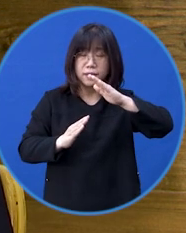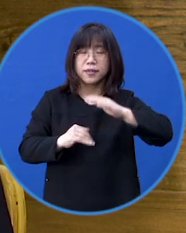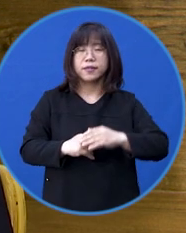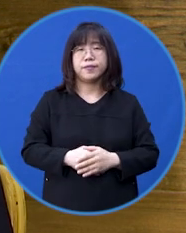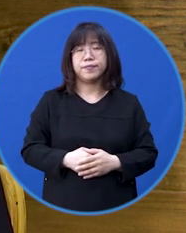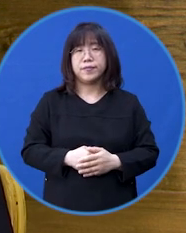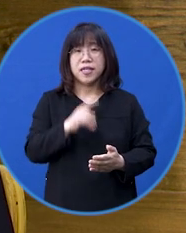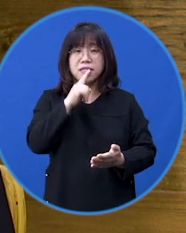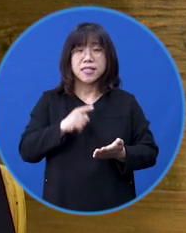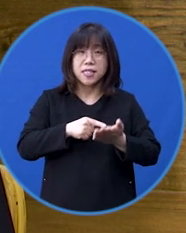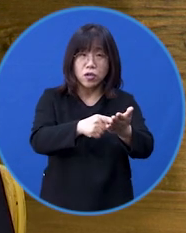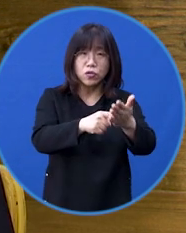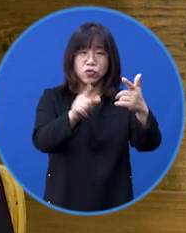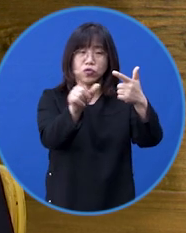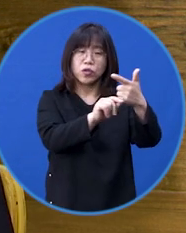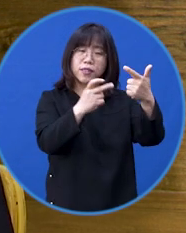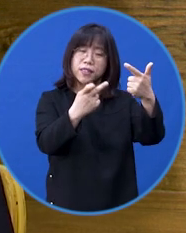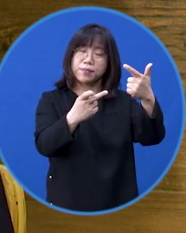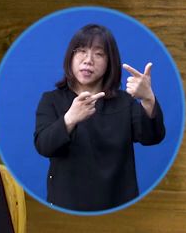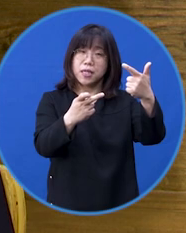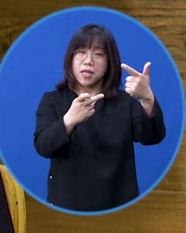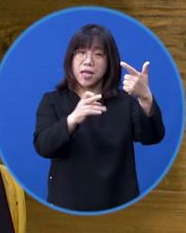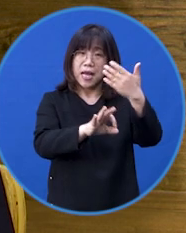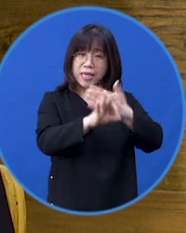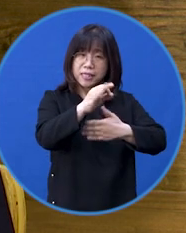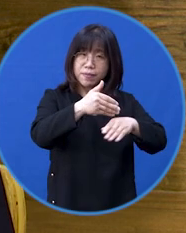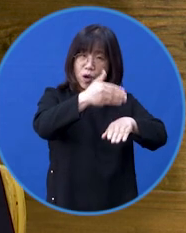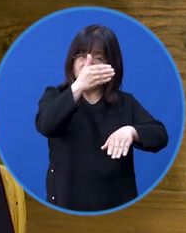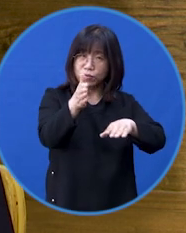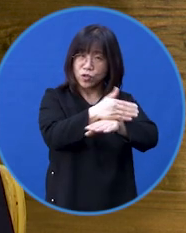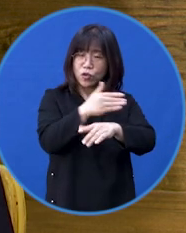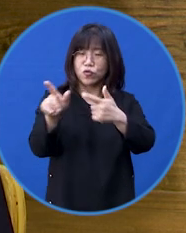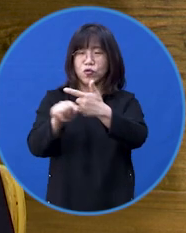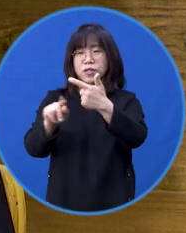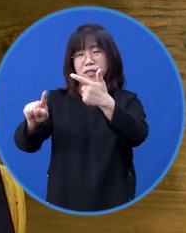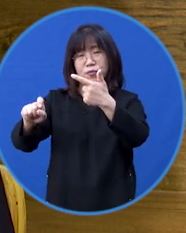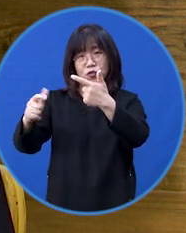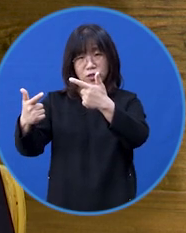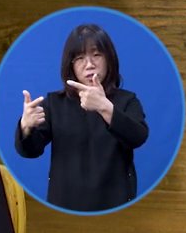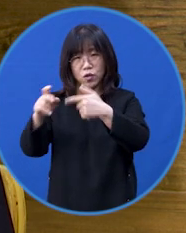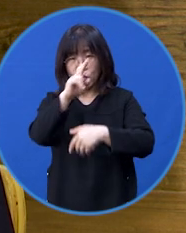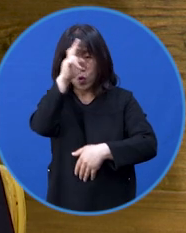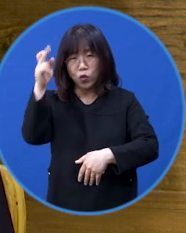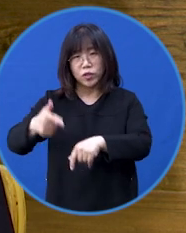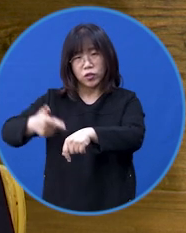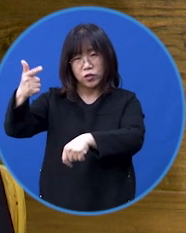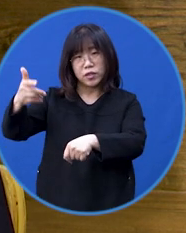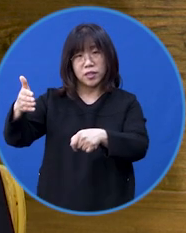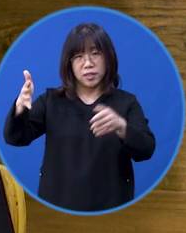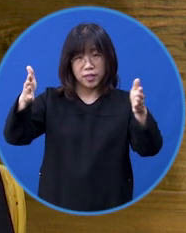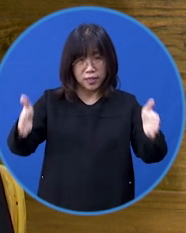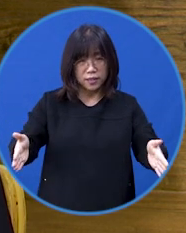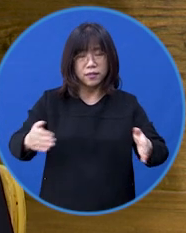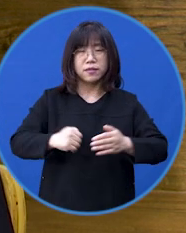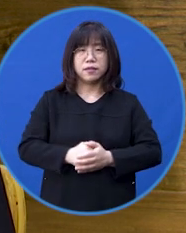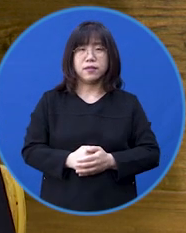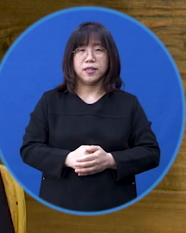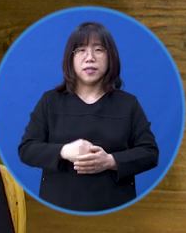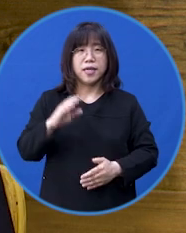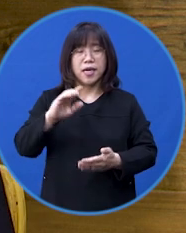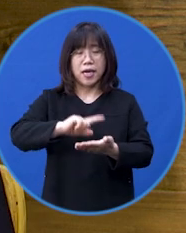재학생, 휴학생입니다. 신청 기간은 6월 10일 오전 9시부터 6월 16일 오후